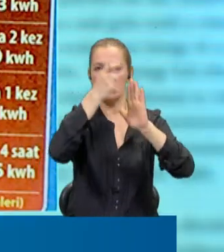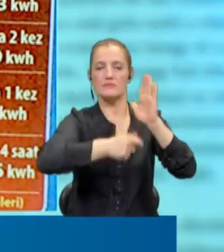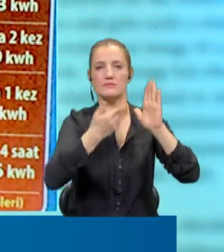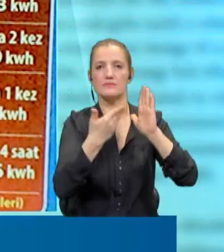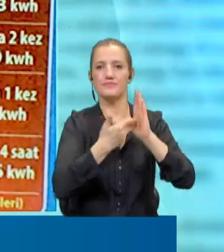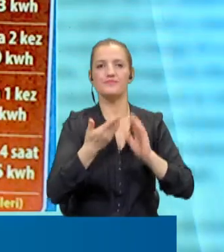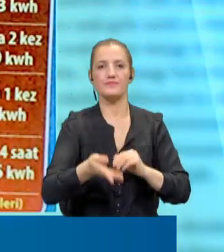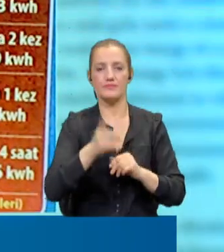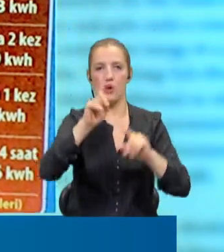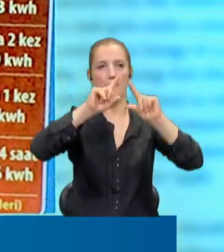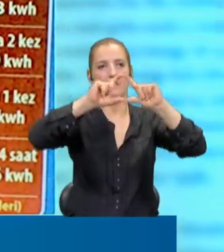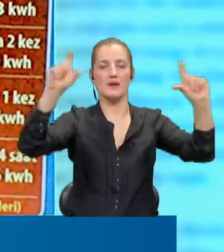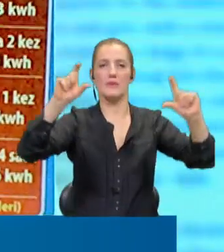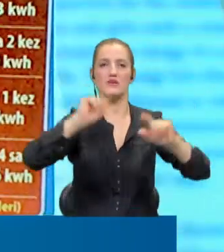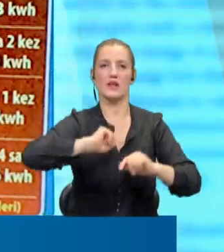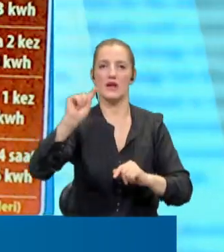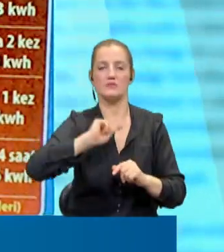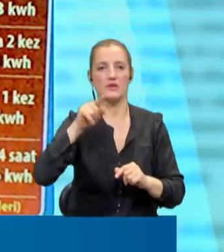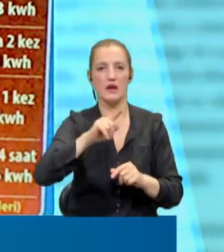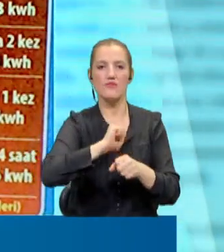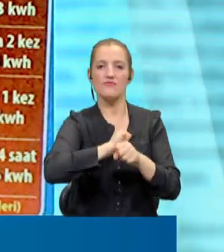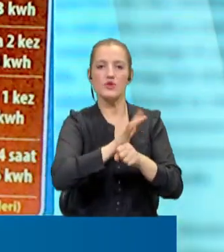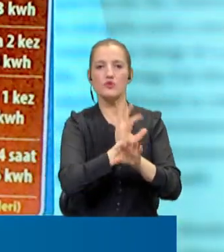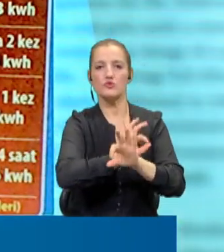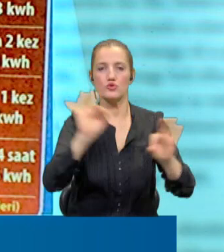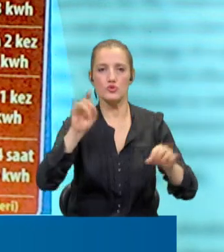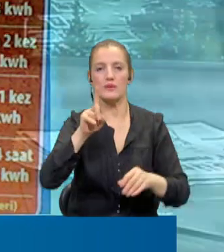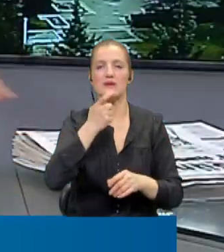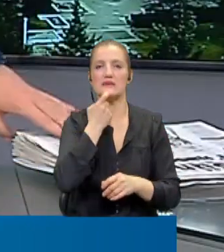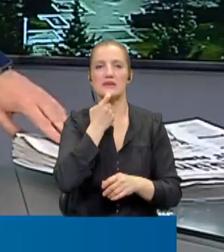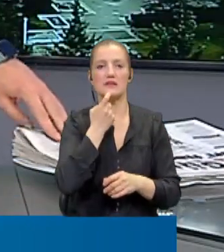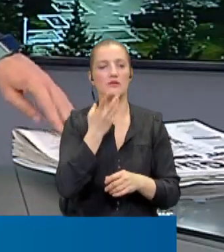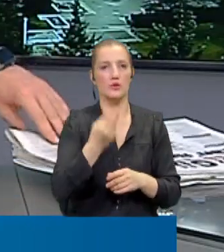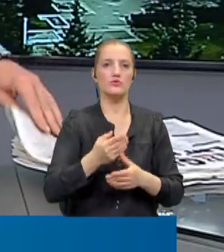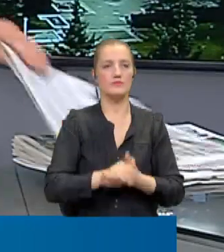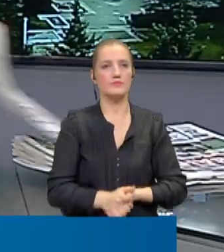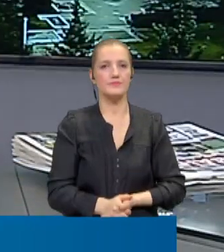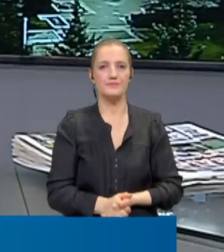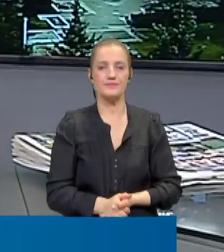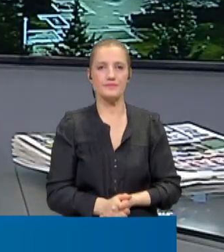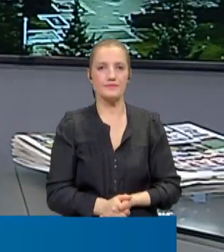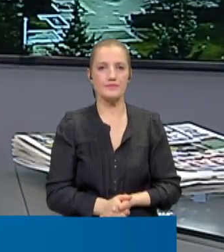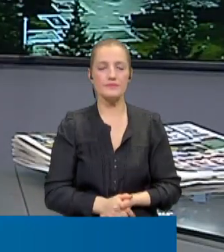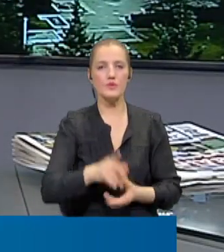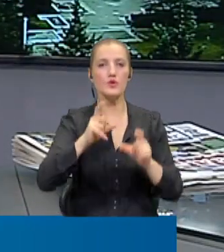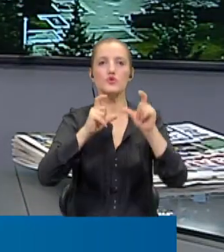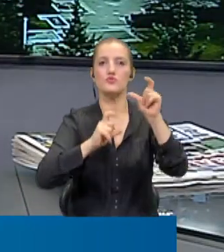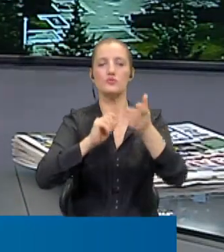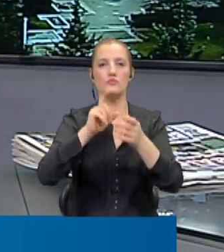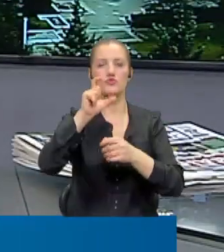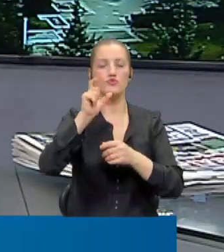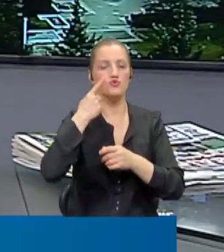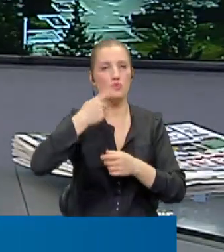olsunlar böyle bir mahchat 60'lar korunmasız yıl dili bu Başlığa geri döneriz şimdi bi Cumhuriyet